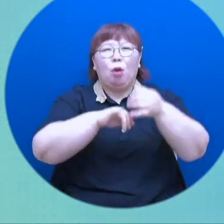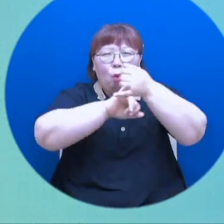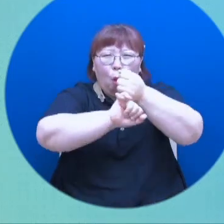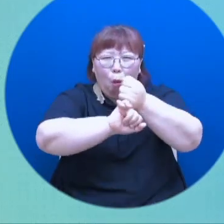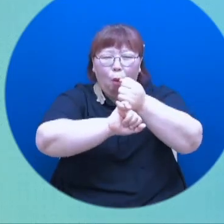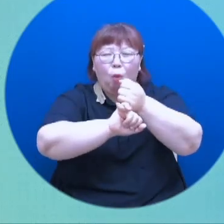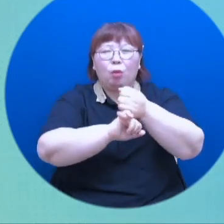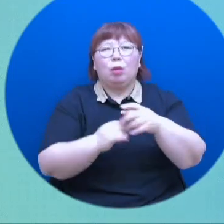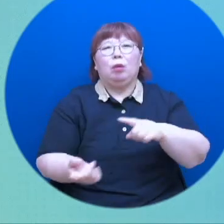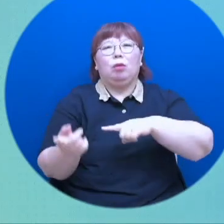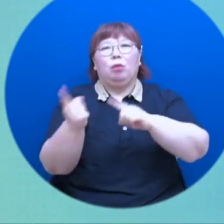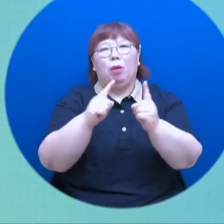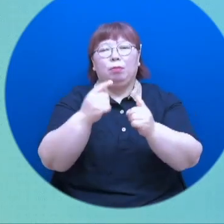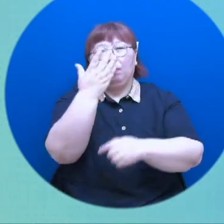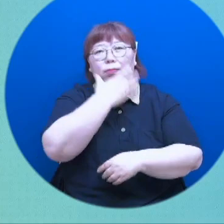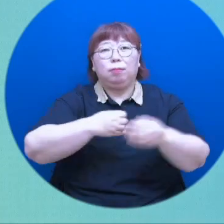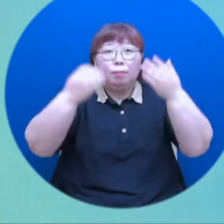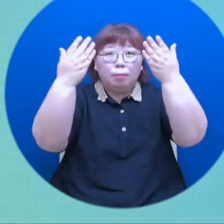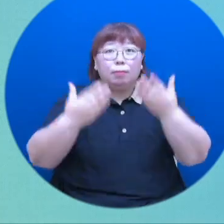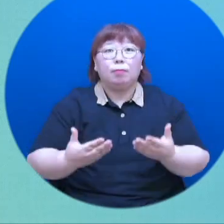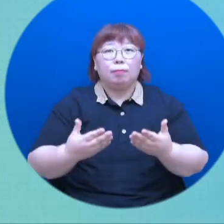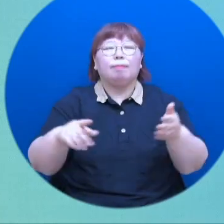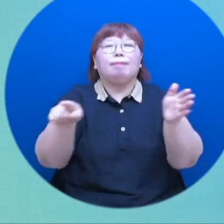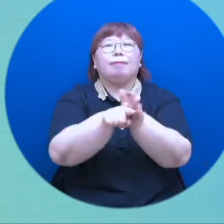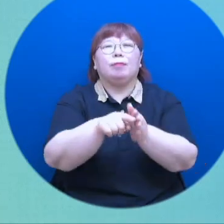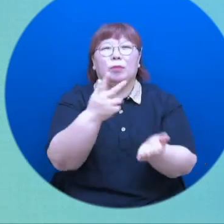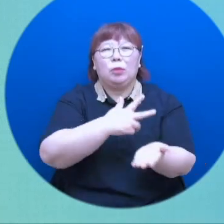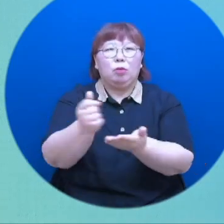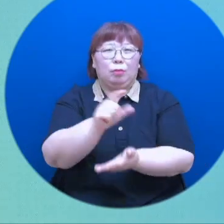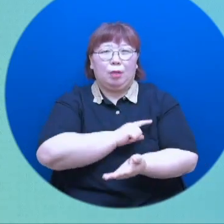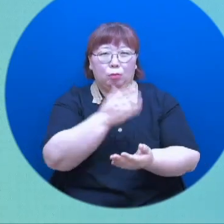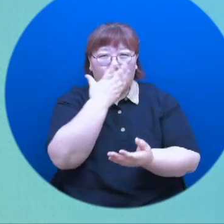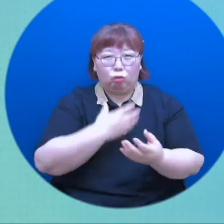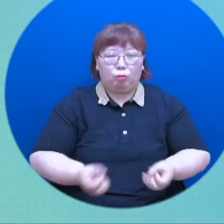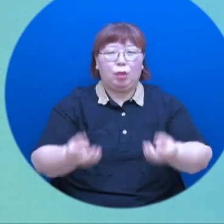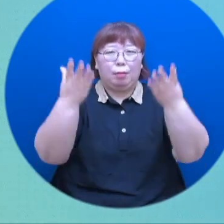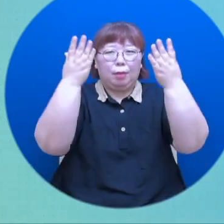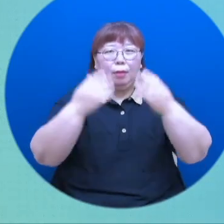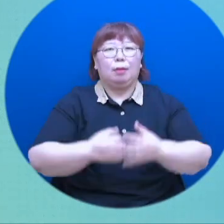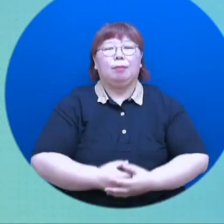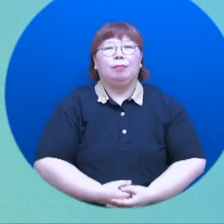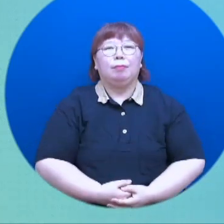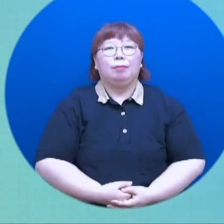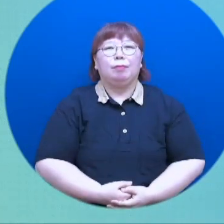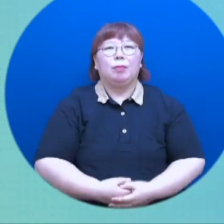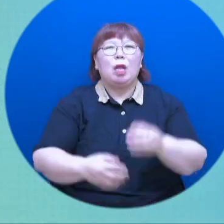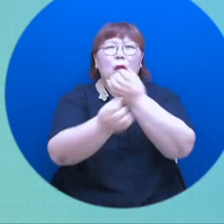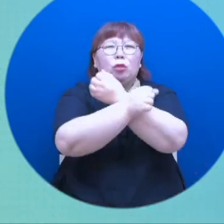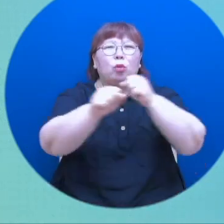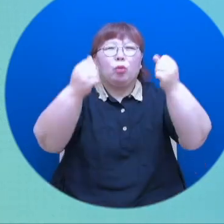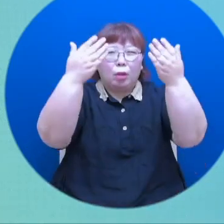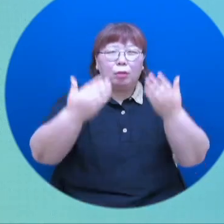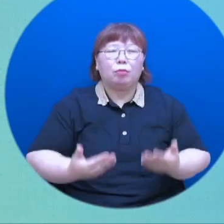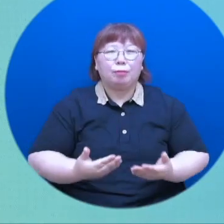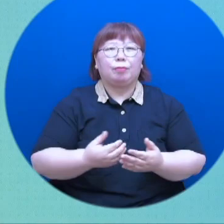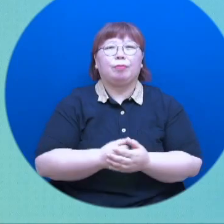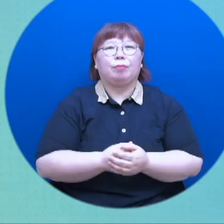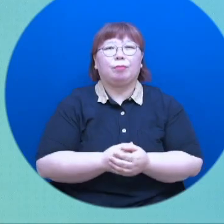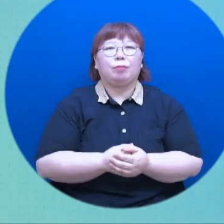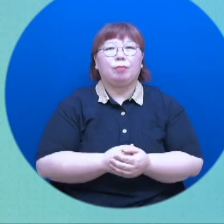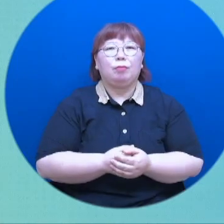회복의 복을 주신다 믿으시기를 주의 이름으로 축원합니다. 속량해 주십니다.